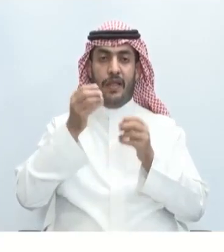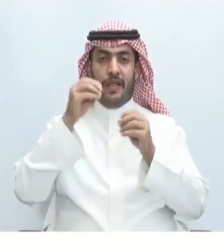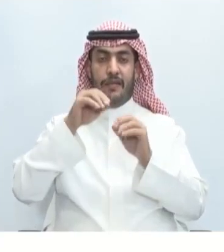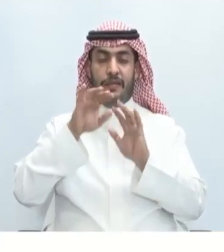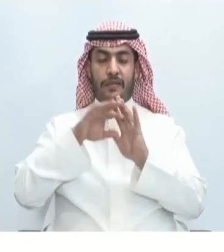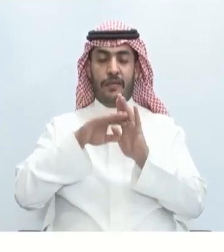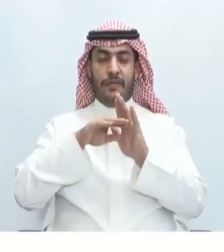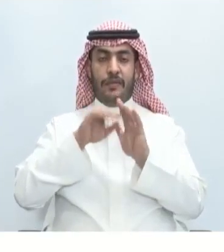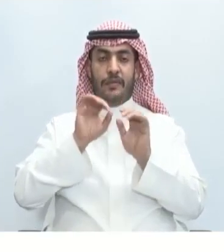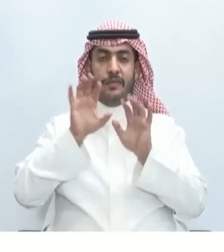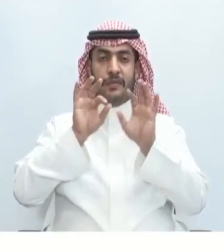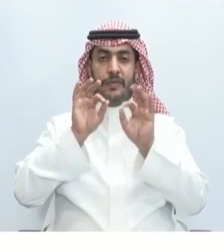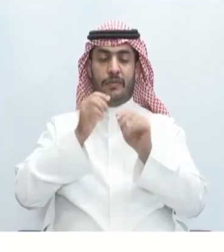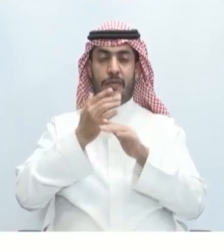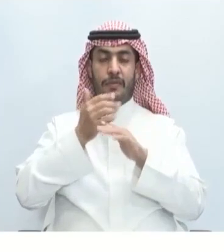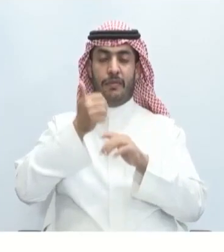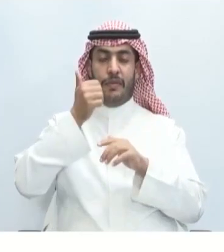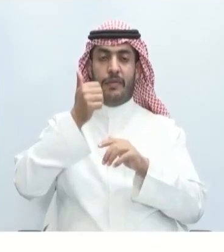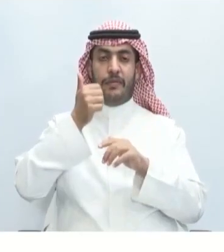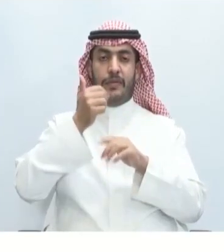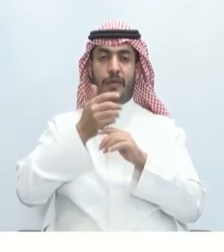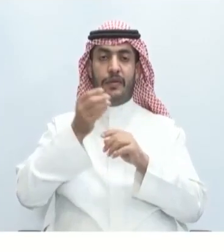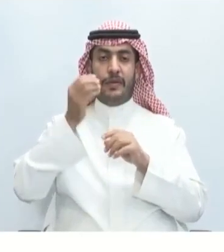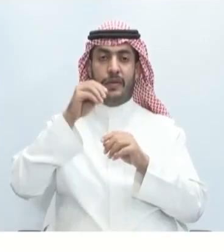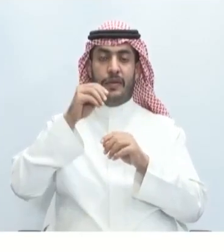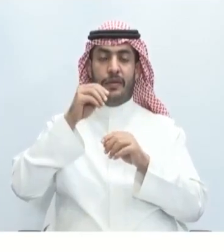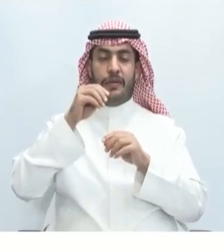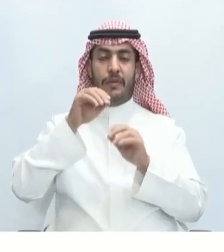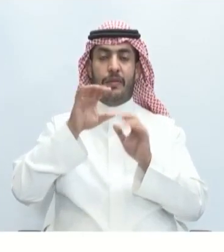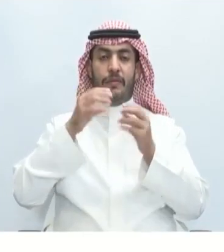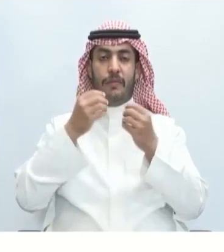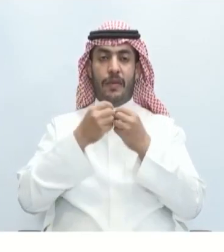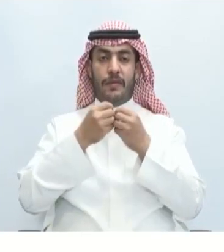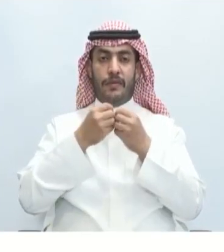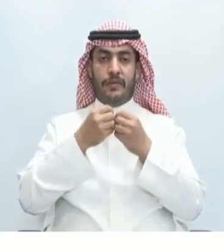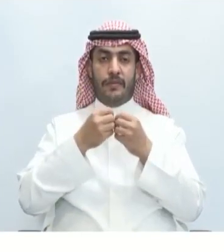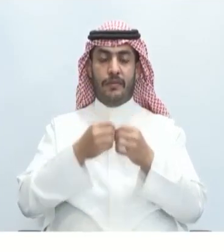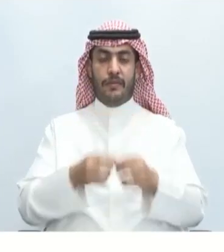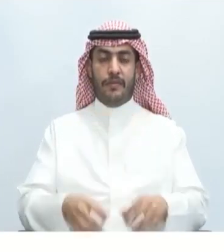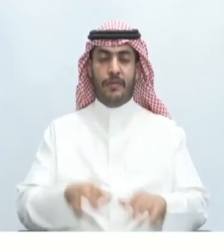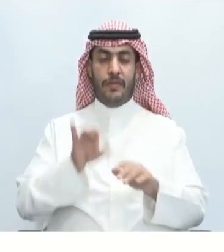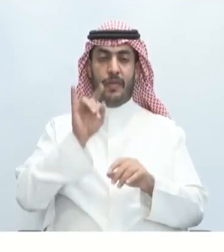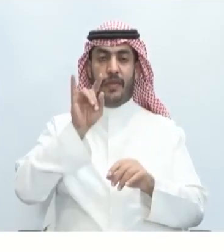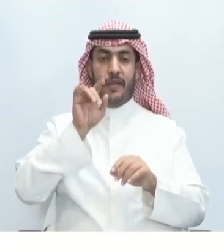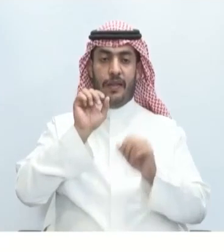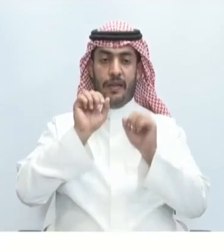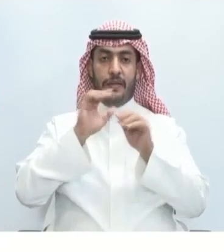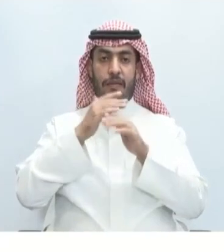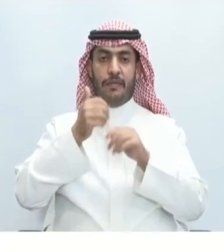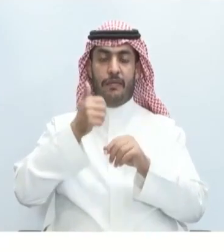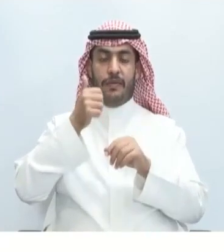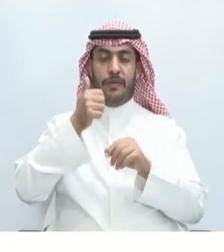الطائرات المحدد لنا بحيث لا يضع عدد اكبر من العدد المتاح للطائرات اذا